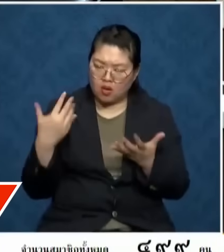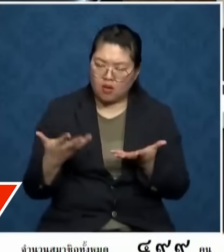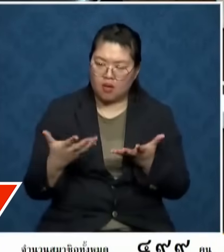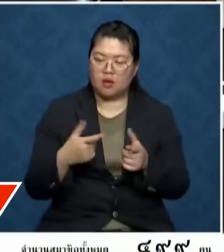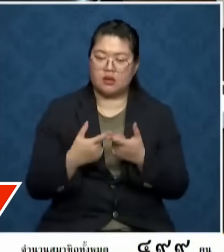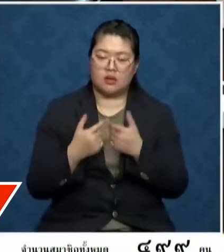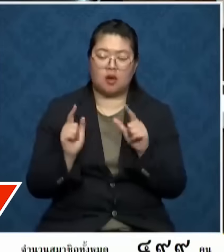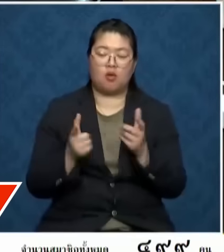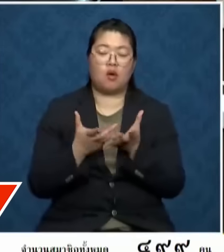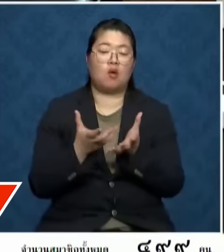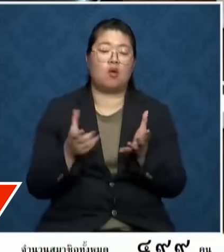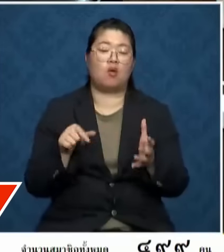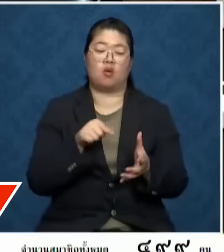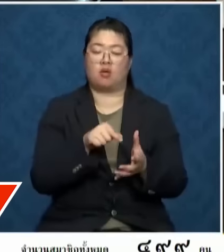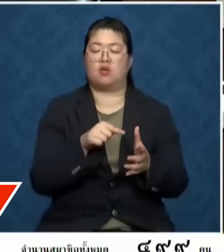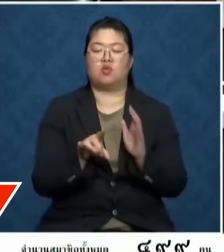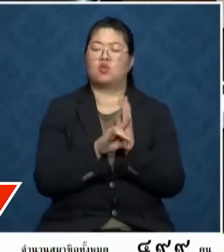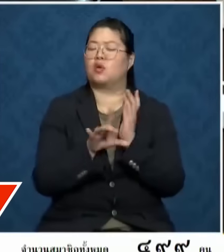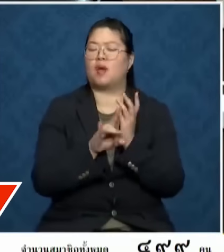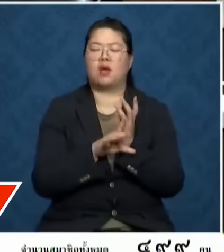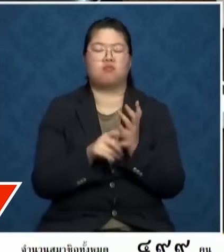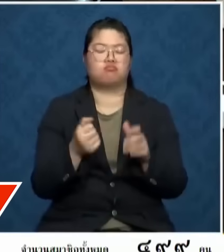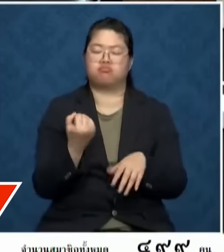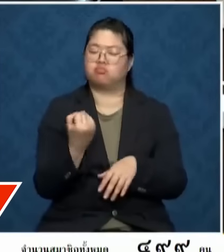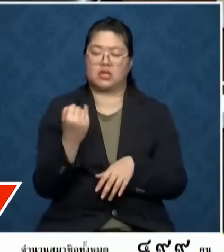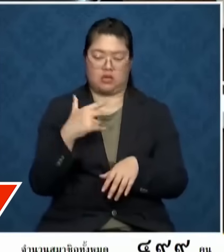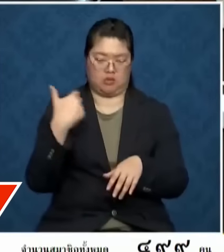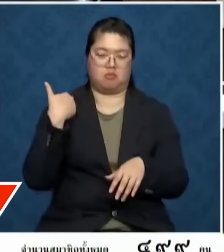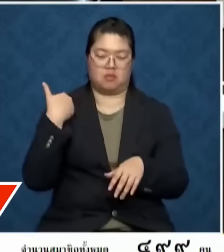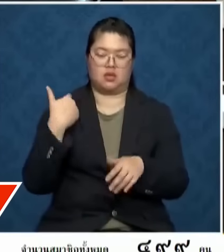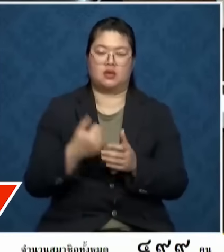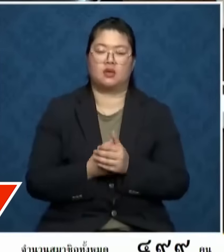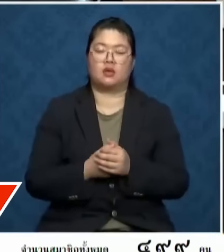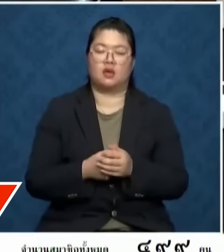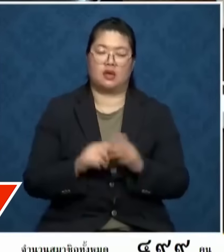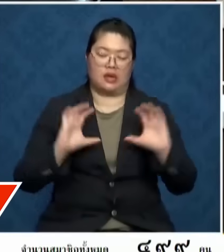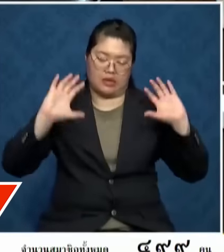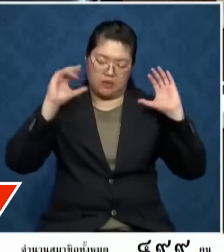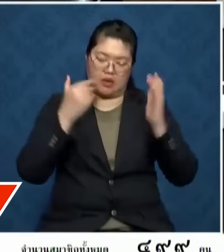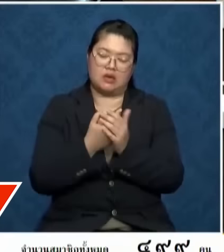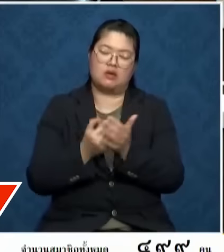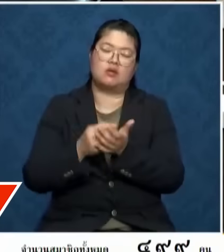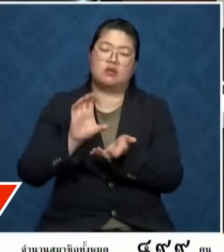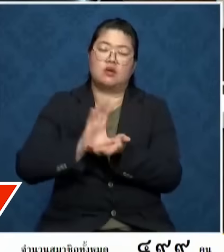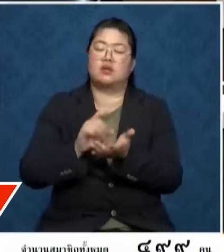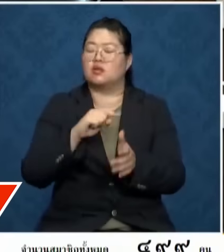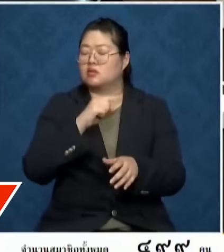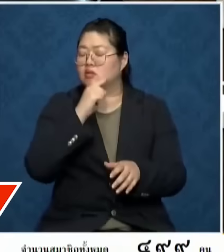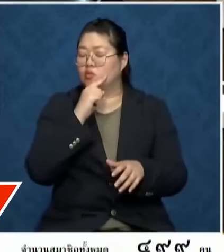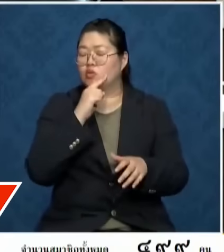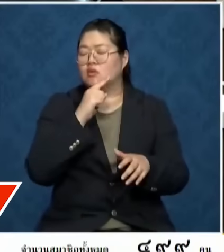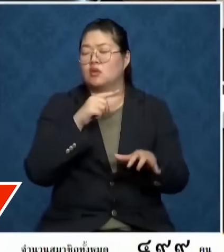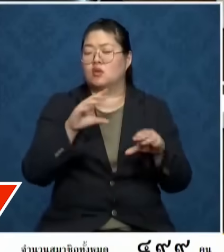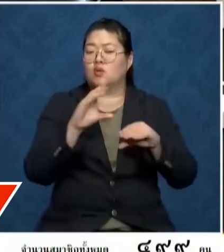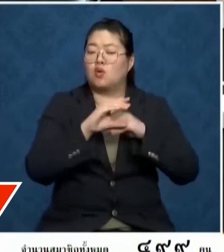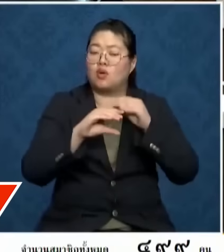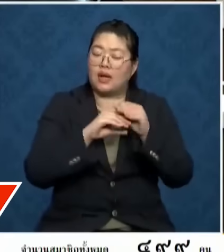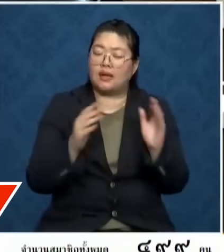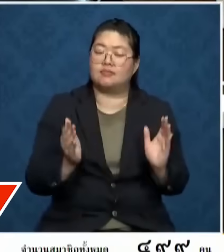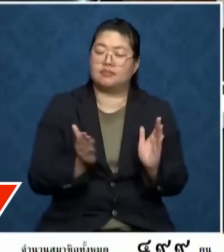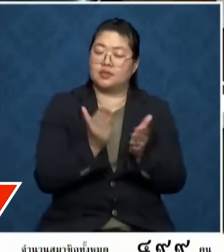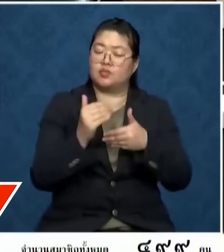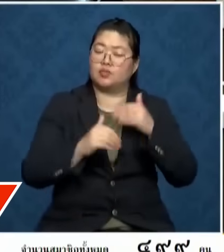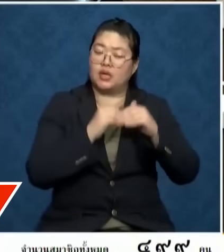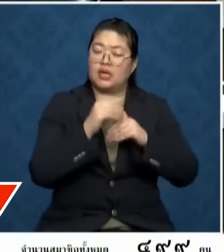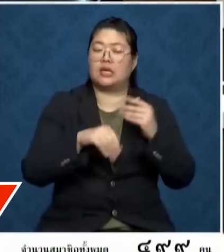นะครับคือจริงๆแล้วเนี่ยการการใช้จ่ายงมานของรัฐเนี่ยประชาชนเนี่ยชาวบ้านถ้าเป็นโครงการเกี่ยวกับการพัฒนาเศรษฐกิจฐาน